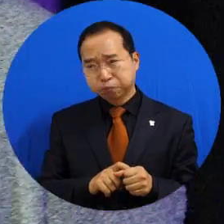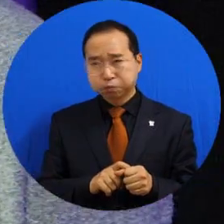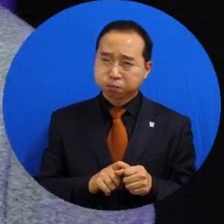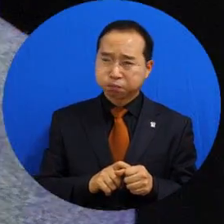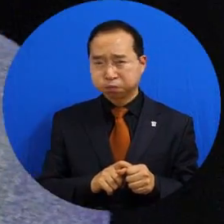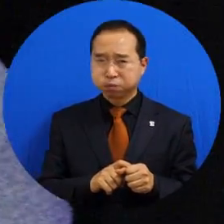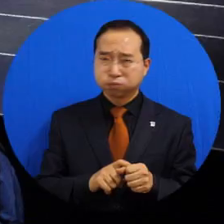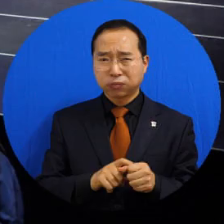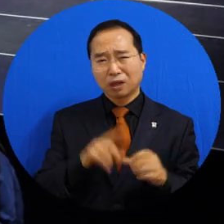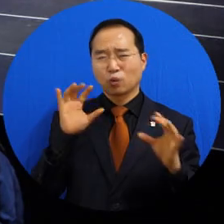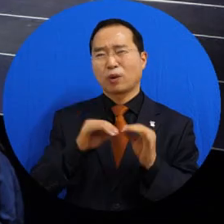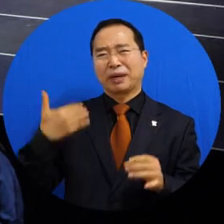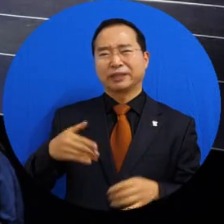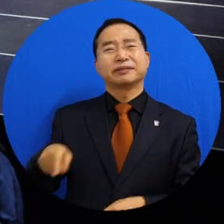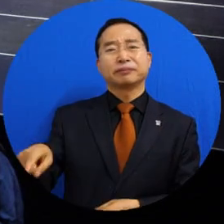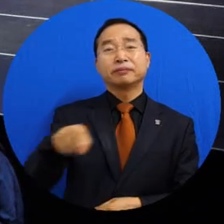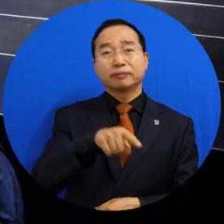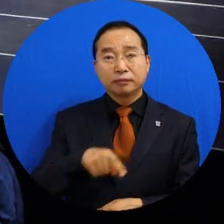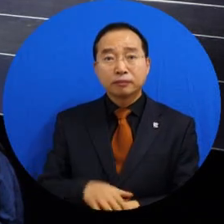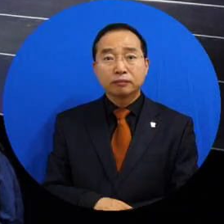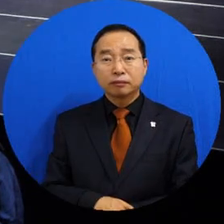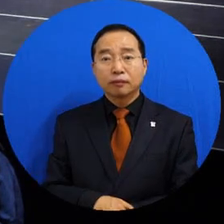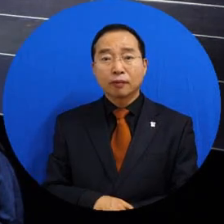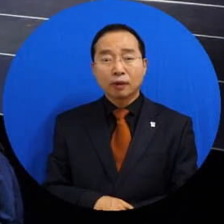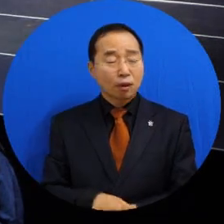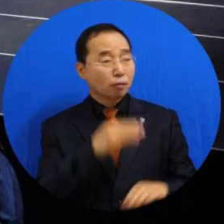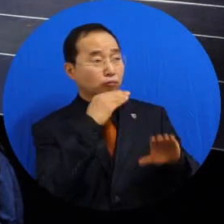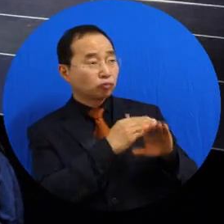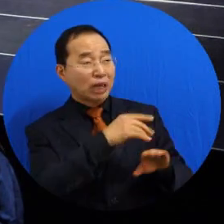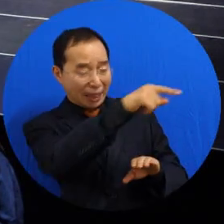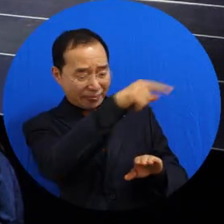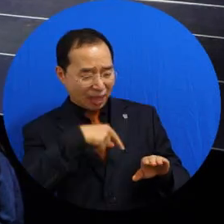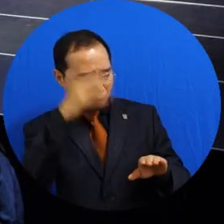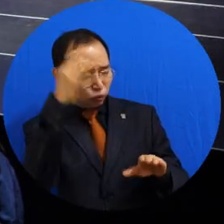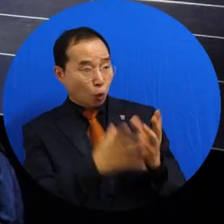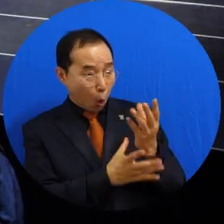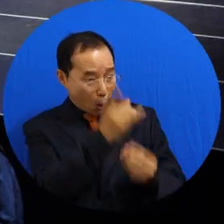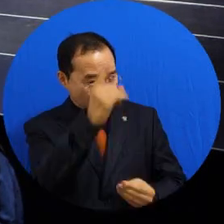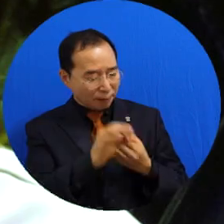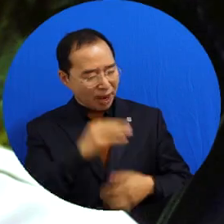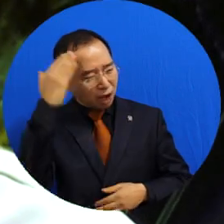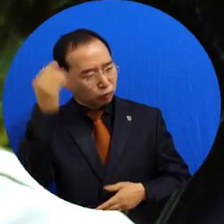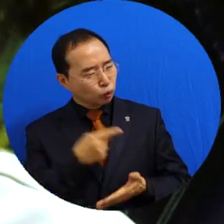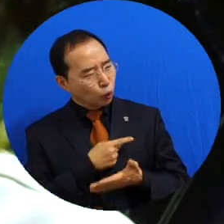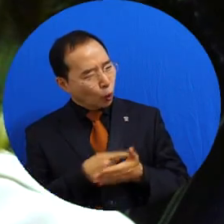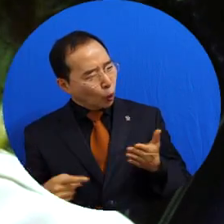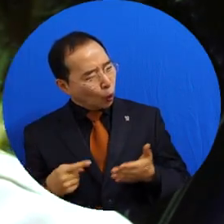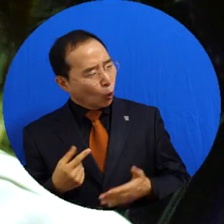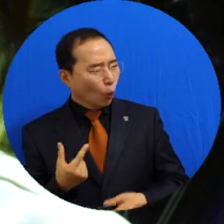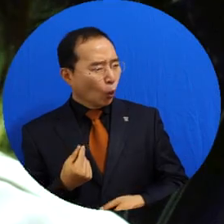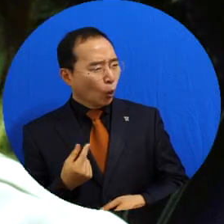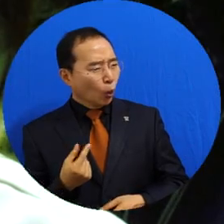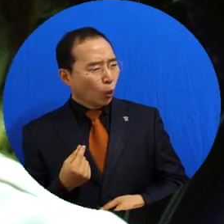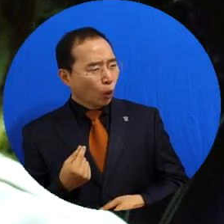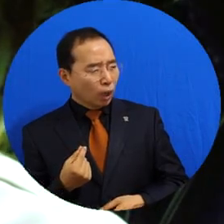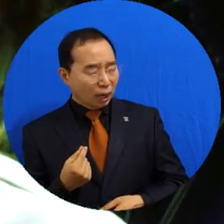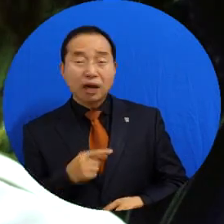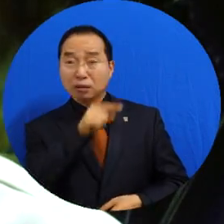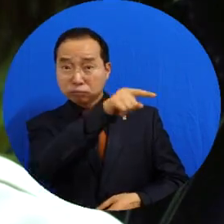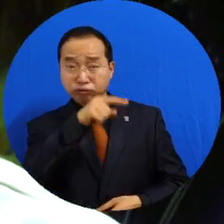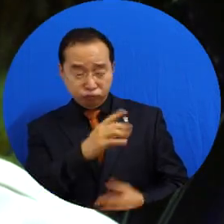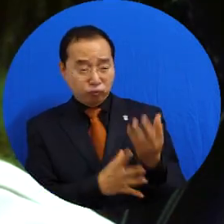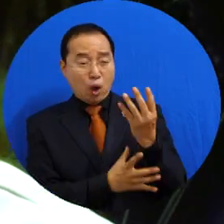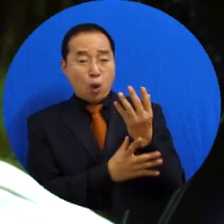알고 있어요. 왜냐면은 우리가 더 손해보는 것 같기 때문에, 그렇죠? 저는 통일